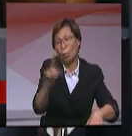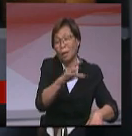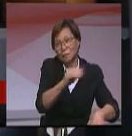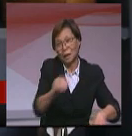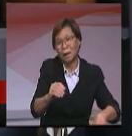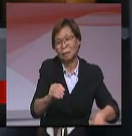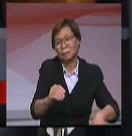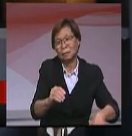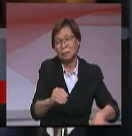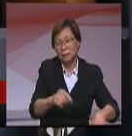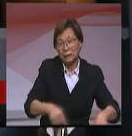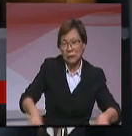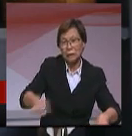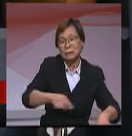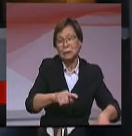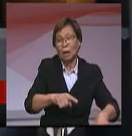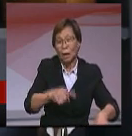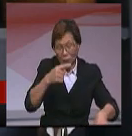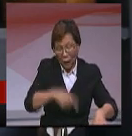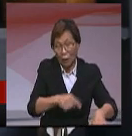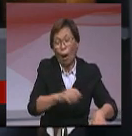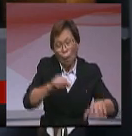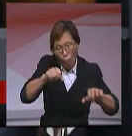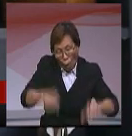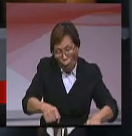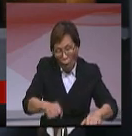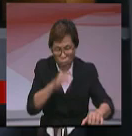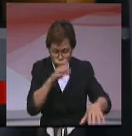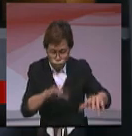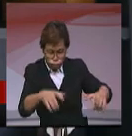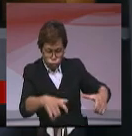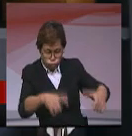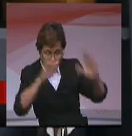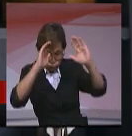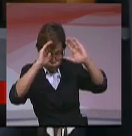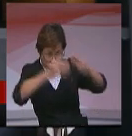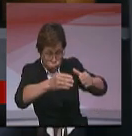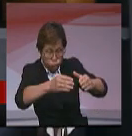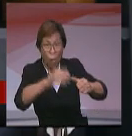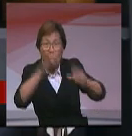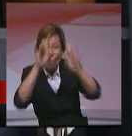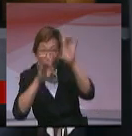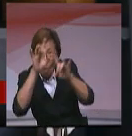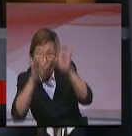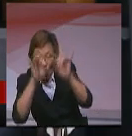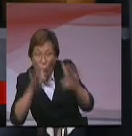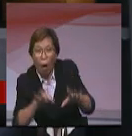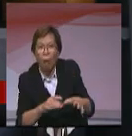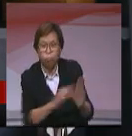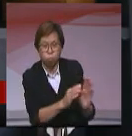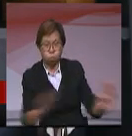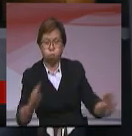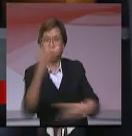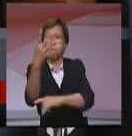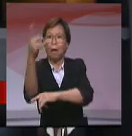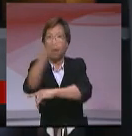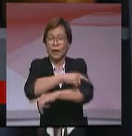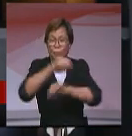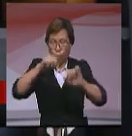aktiviti pengesanan saringan secara bersasar dilaksanakan sepanjang tempoh 14 hari